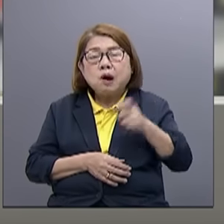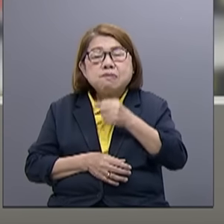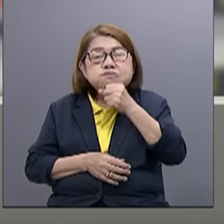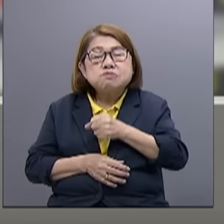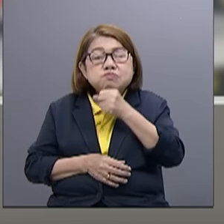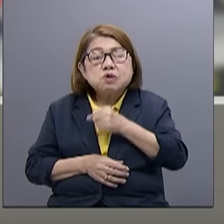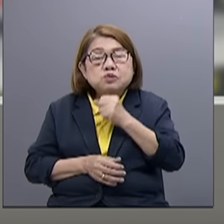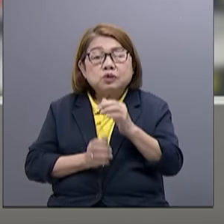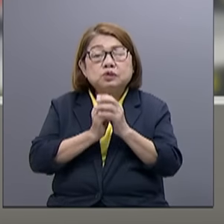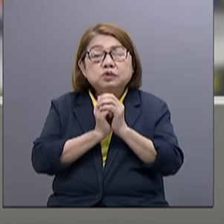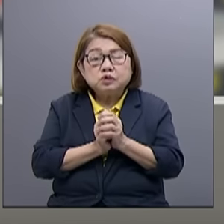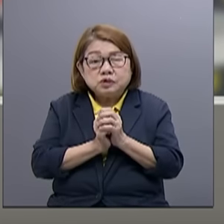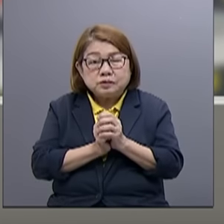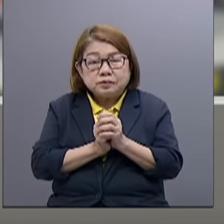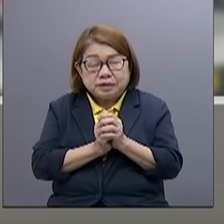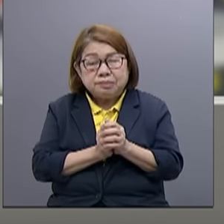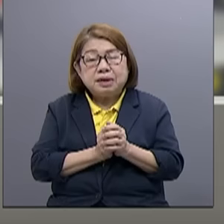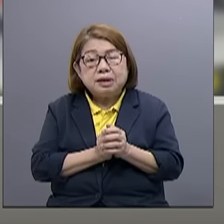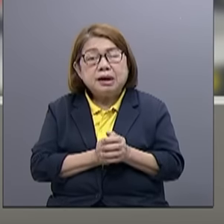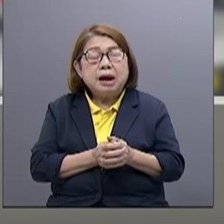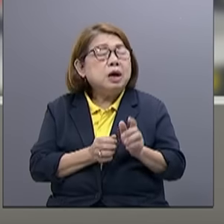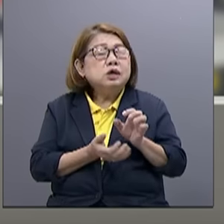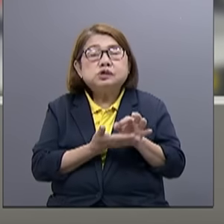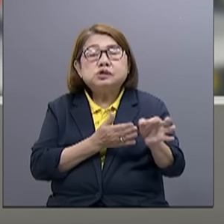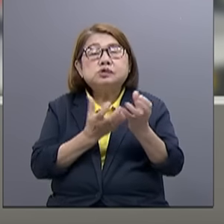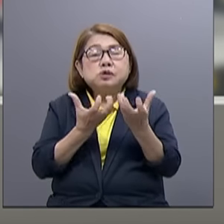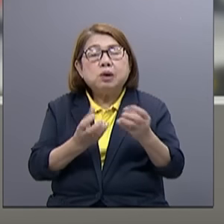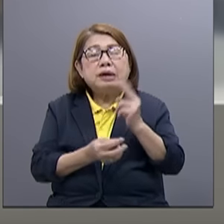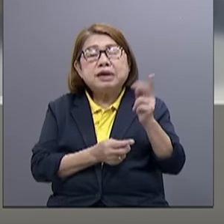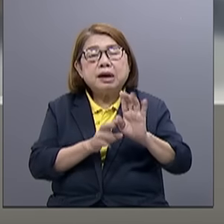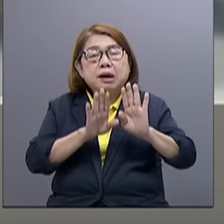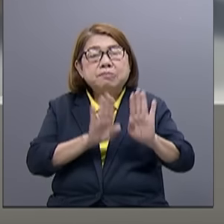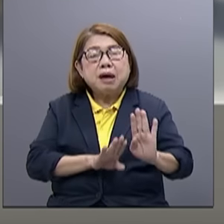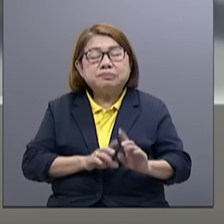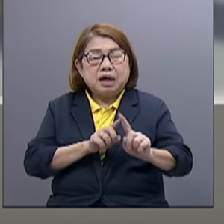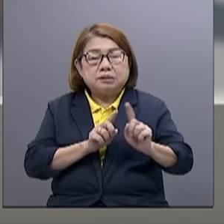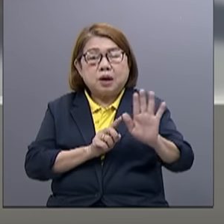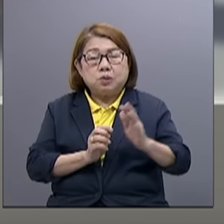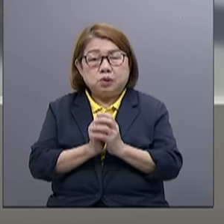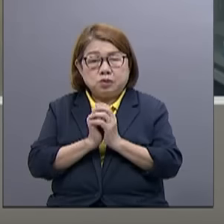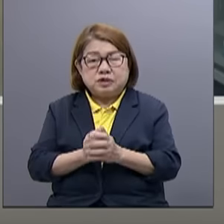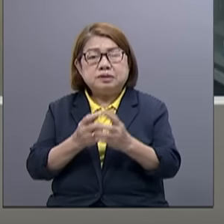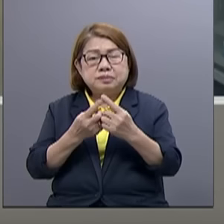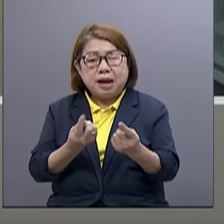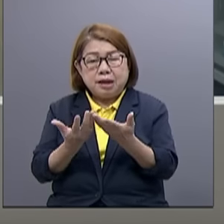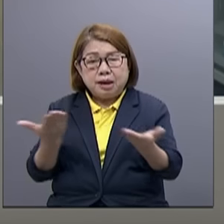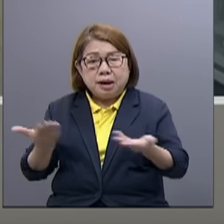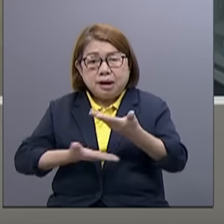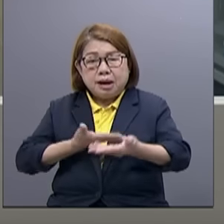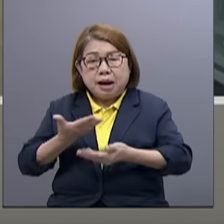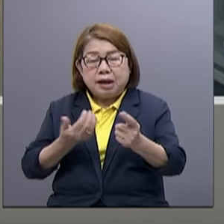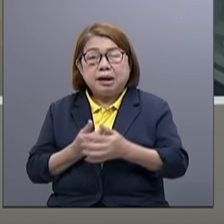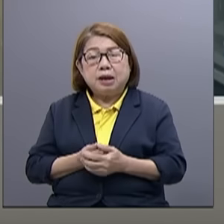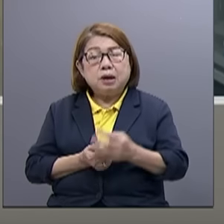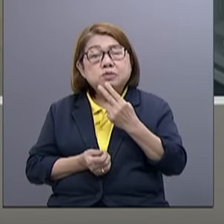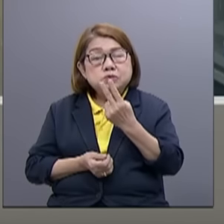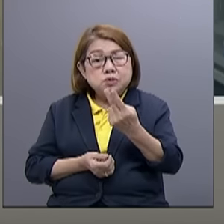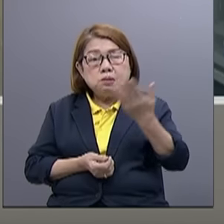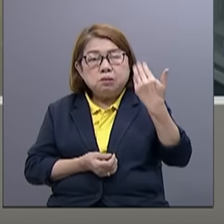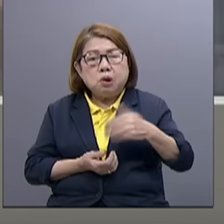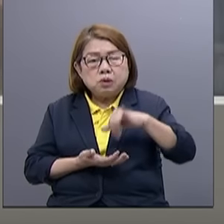เป็นสินค้าที่คนในแวดวงค้าปลีกค้าส่งเขาเรียกกันว่าสินค้าตามชนชั้นค่ะเช่นไม่กินน้ำปลาแ